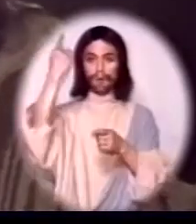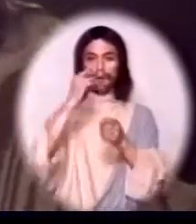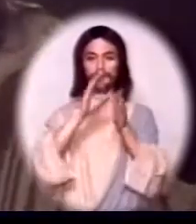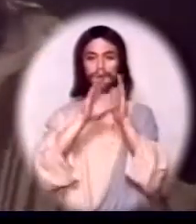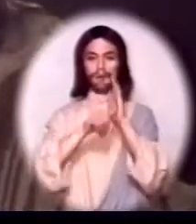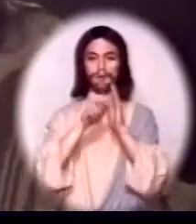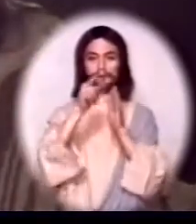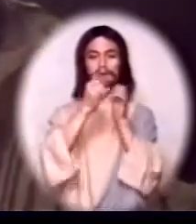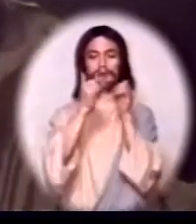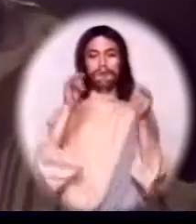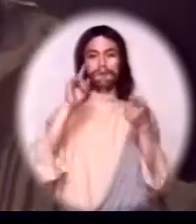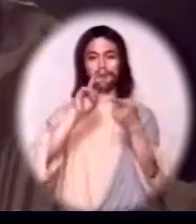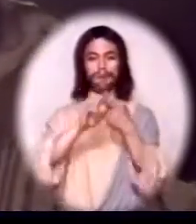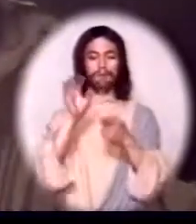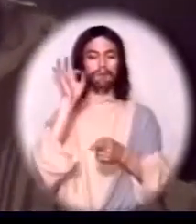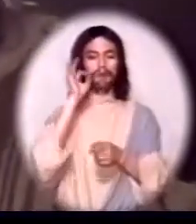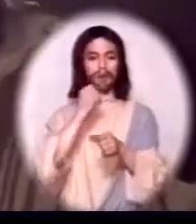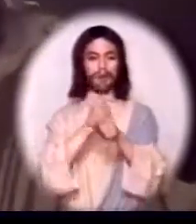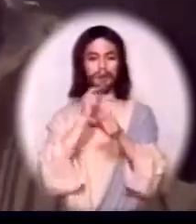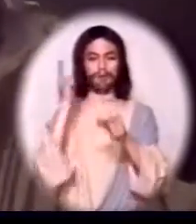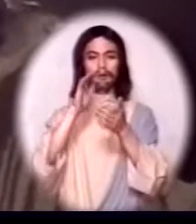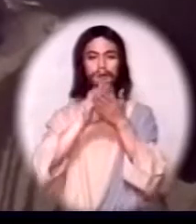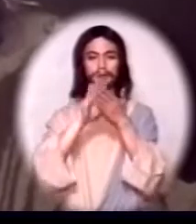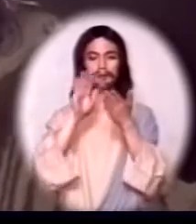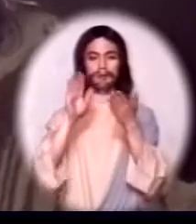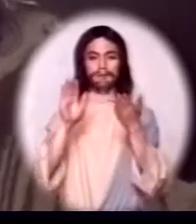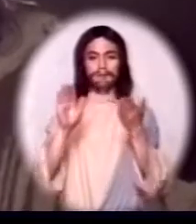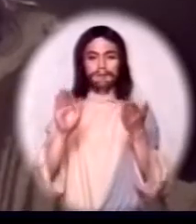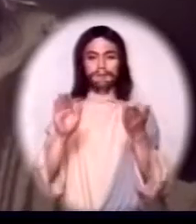올 때에 그 사람을 부끄러워하리라.